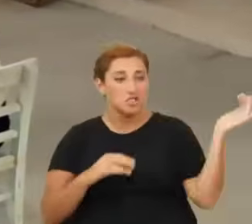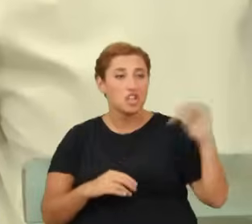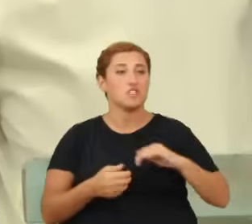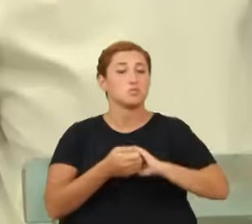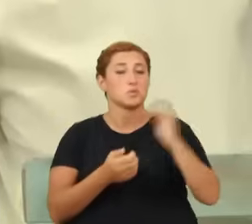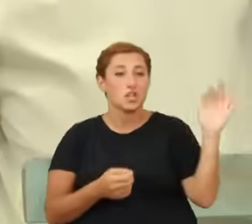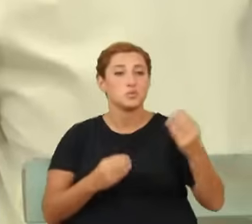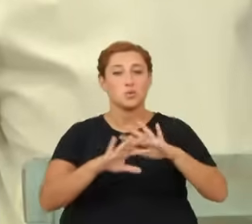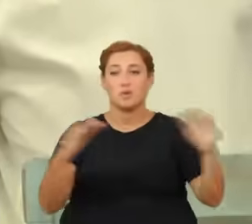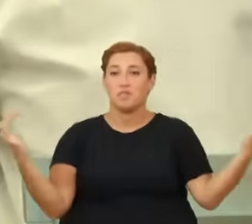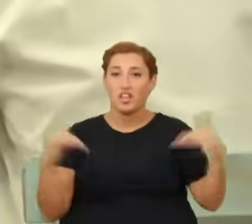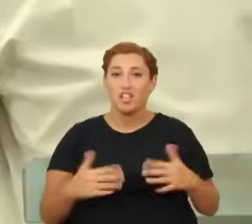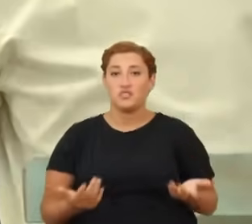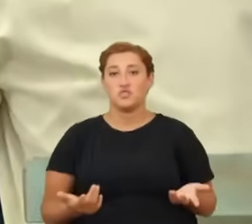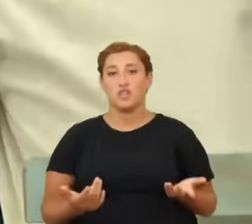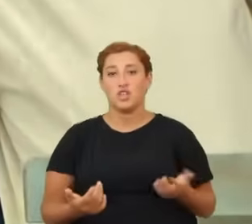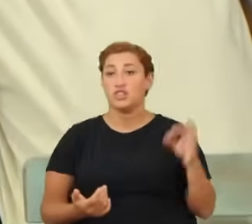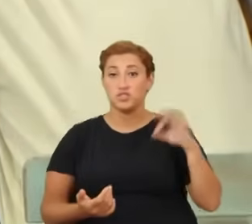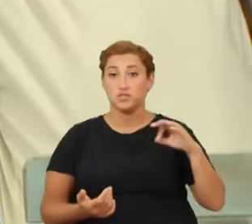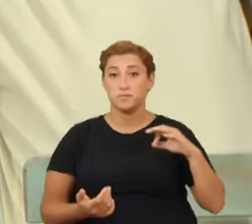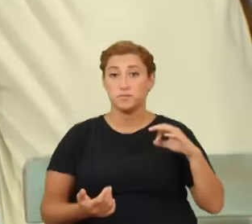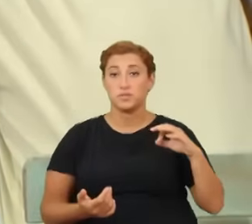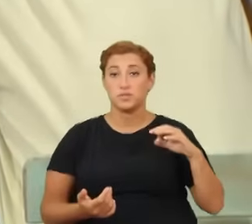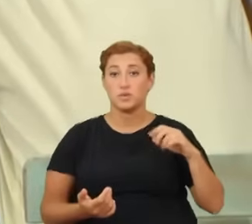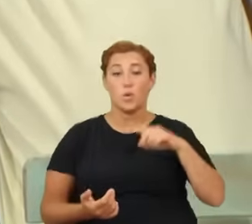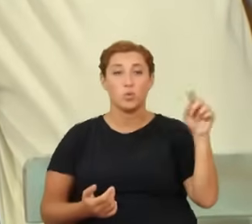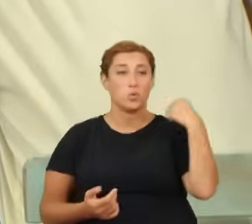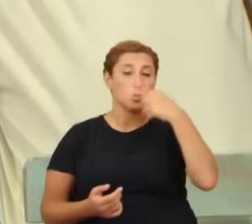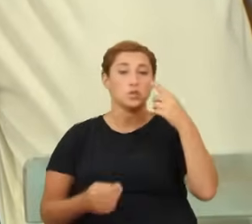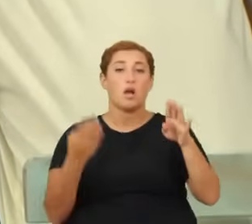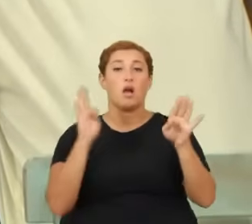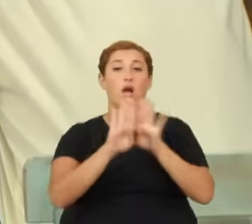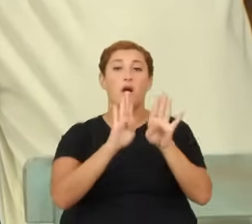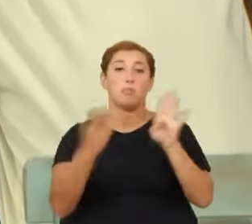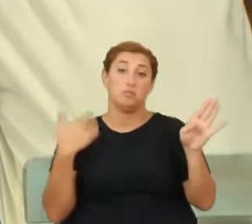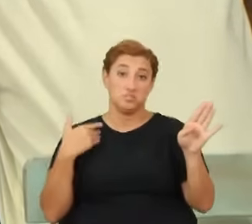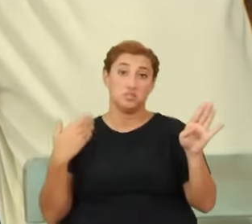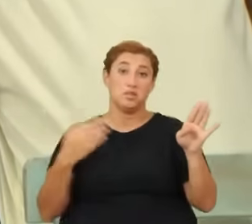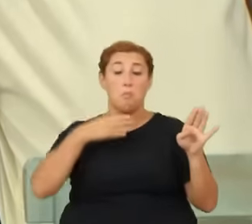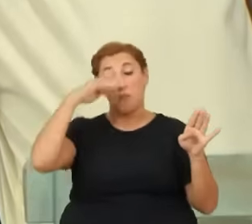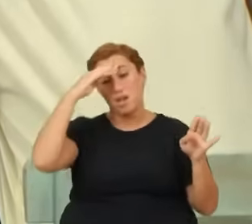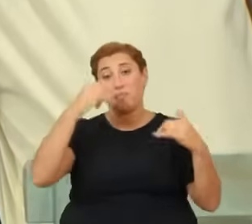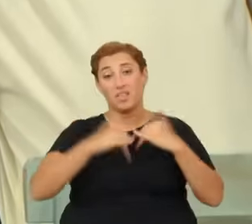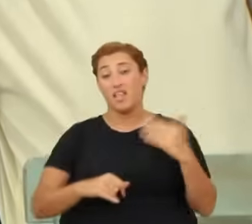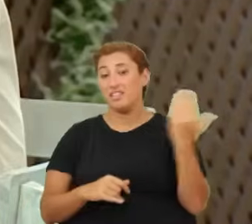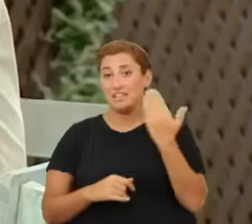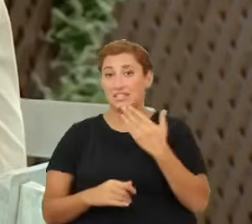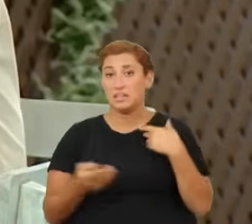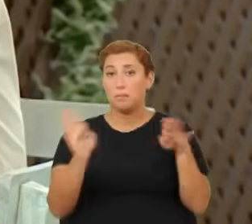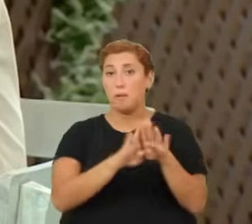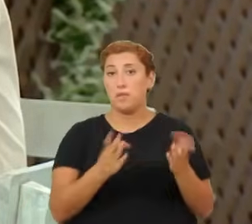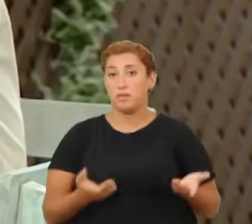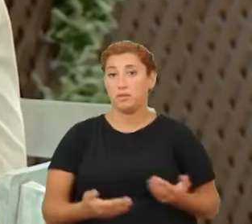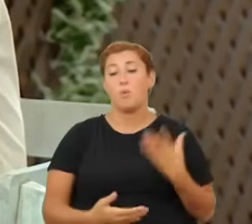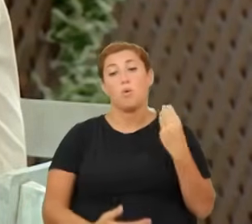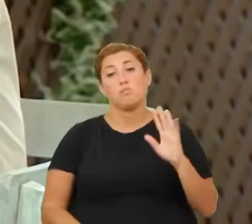gelecek, çoluk çocuk gelecek. Şimdi onların yüzüne kapayıp biz bayramda tatile nasıl gideriz ya? Olur